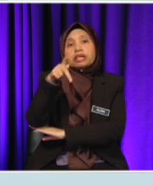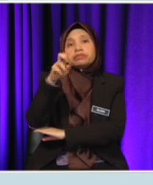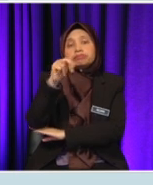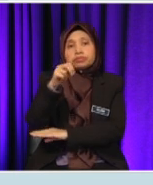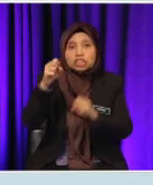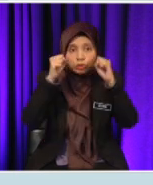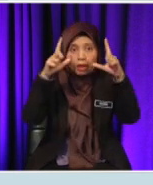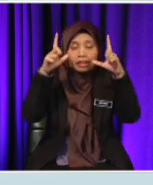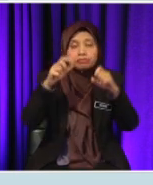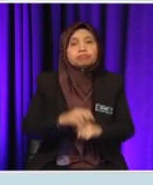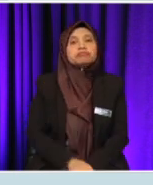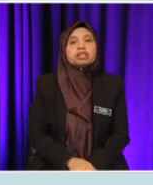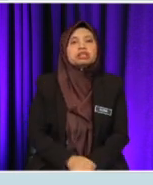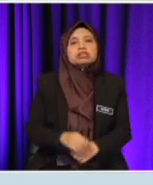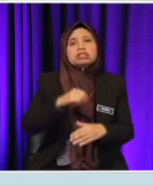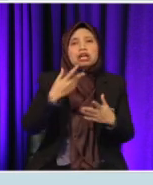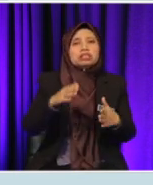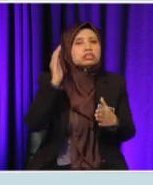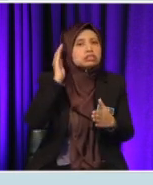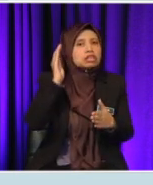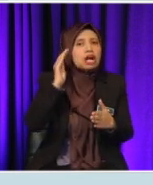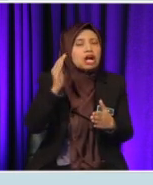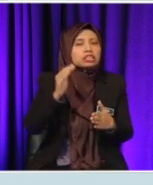Hakim setelah mendengar hujan